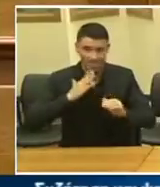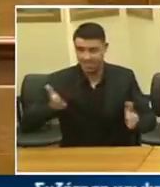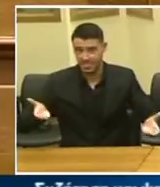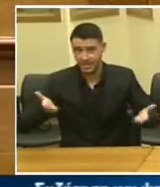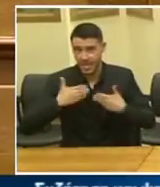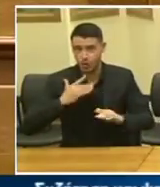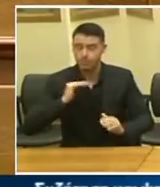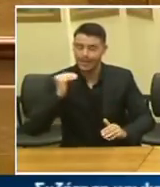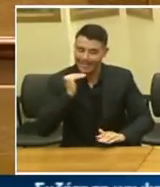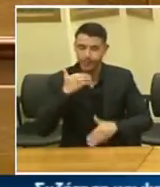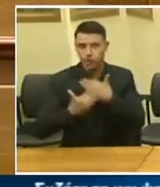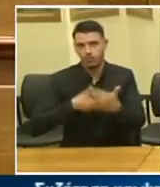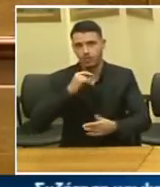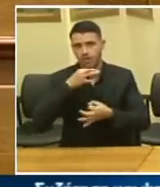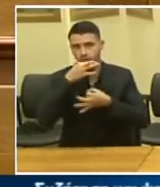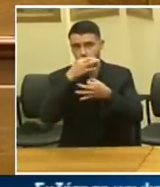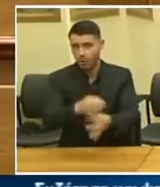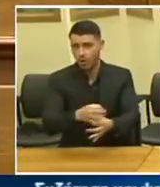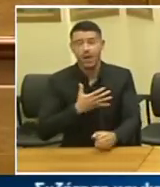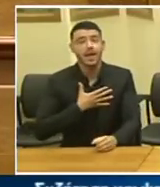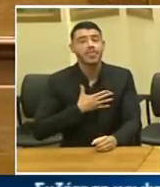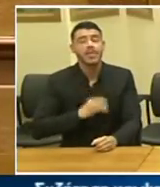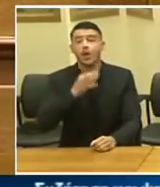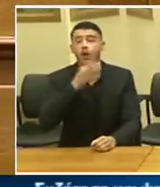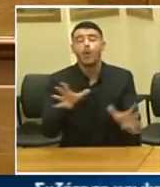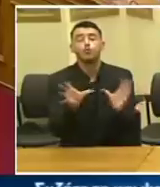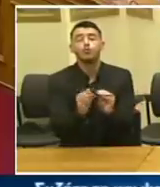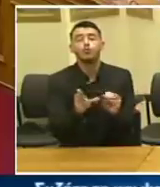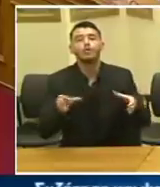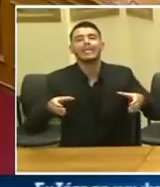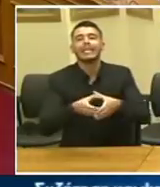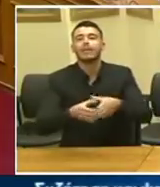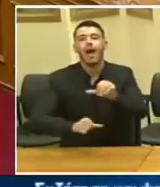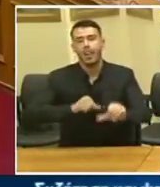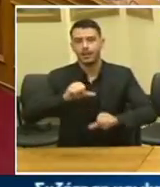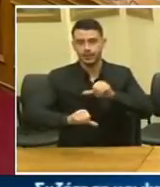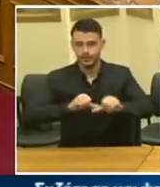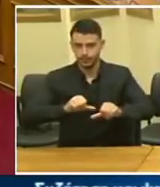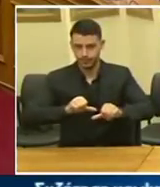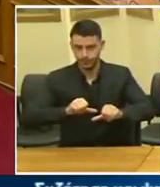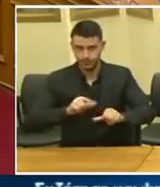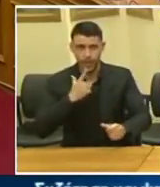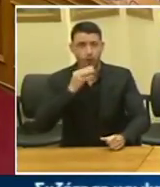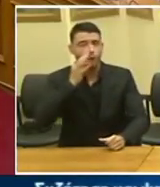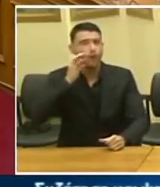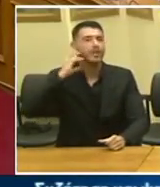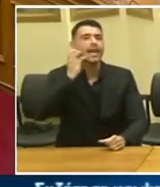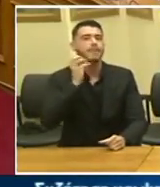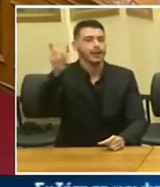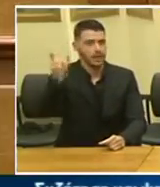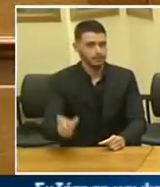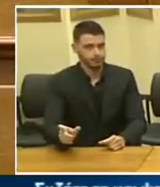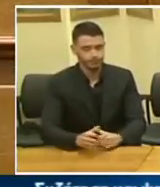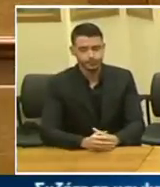ήθελα να πω. Θέλω να κάνω μία αναφορά στο κίνημα αλλαγής. και στην κυρία Γεννηματά. Ο κύριος Αλιβιζάτος είπε